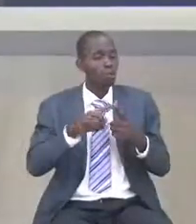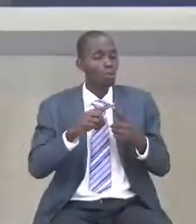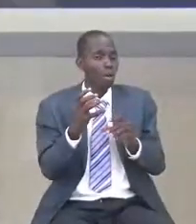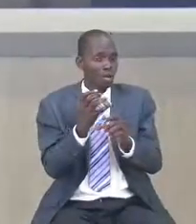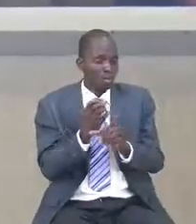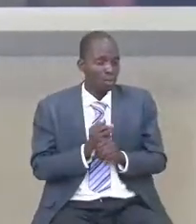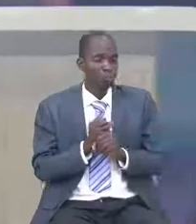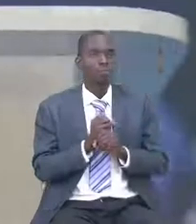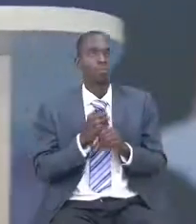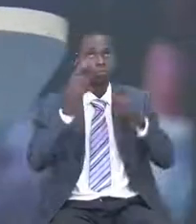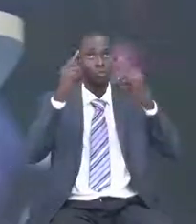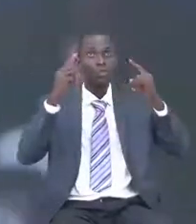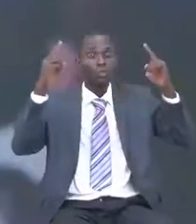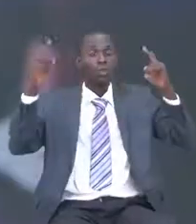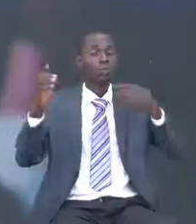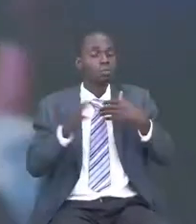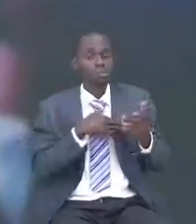problèmes. Le P.